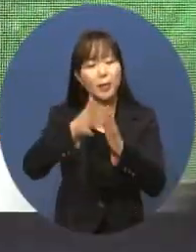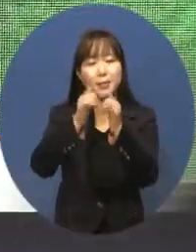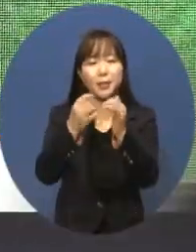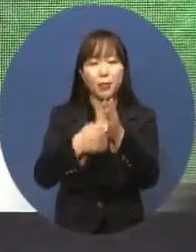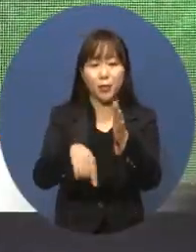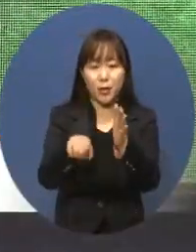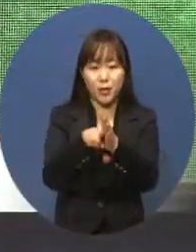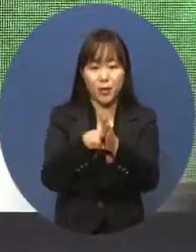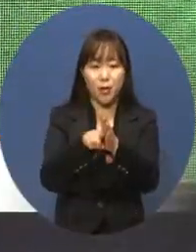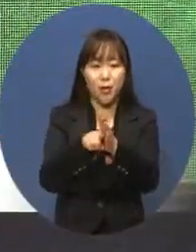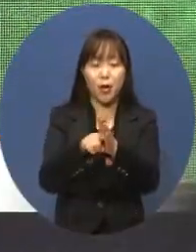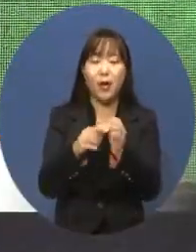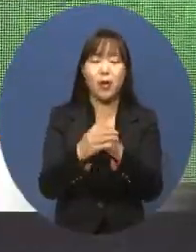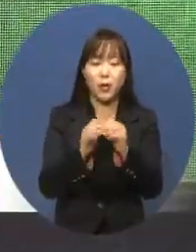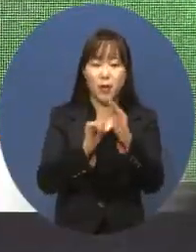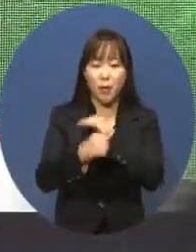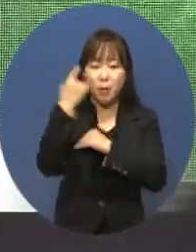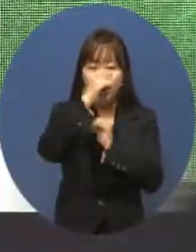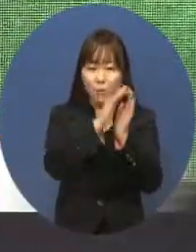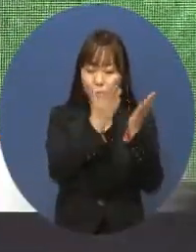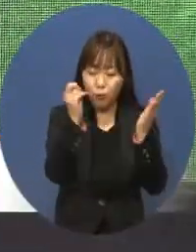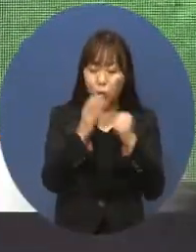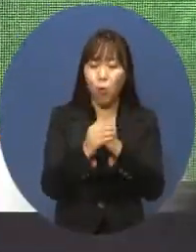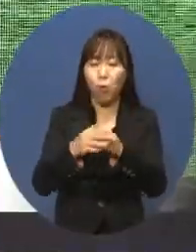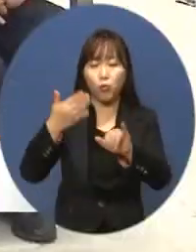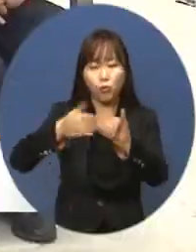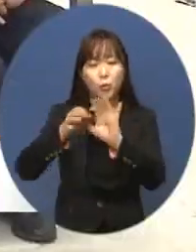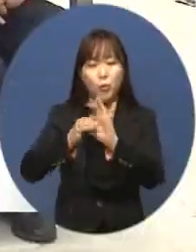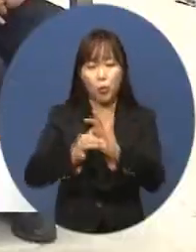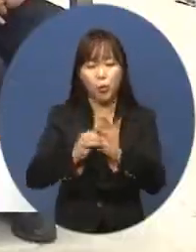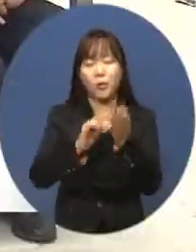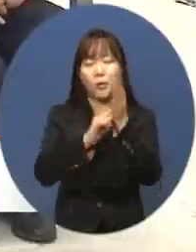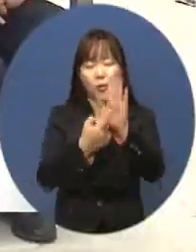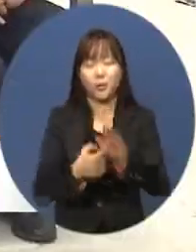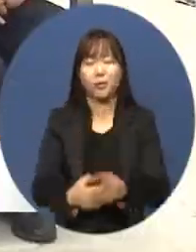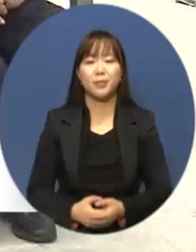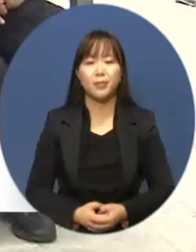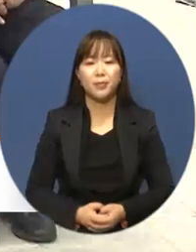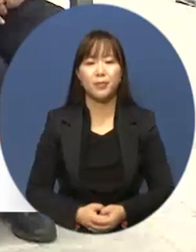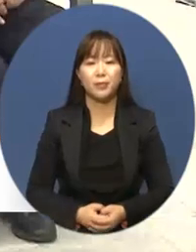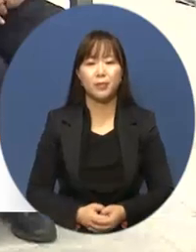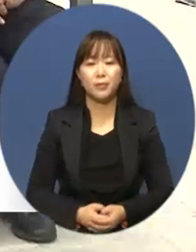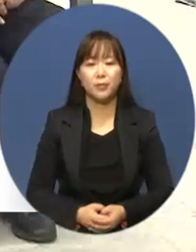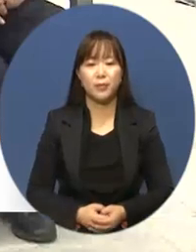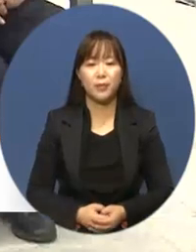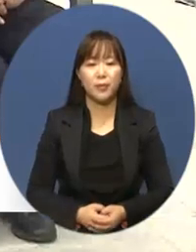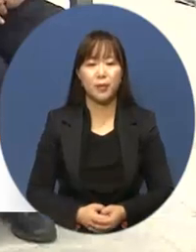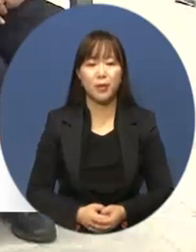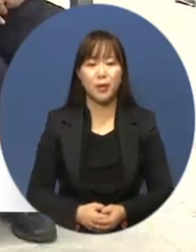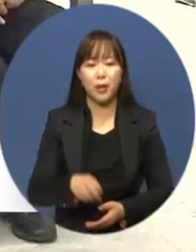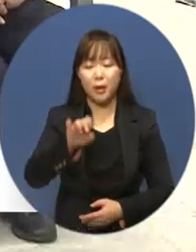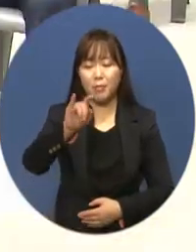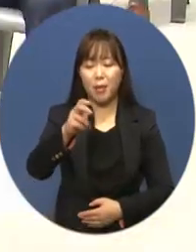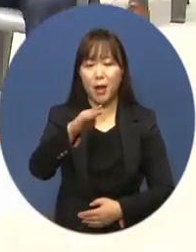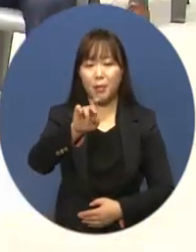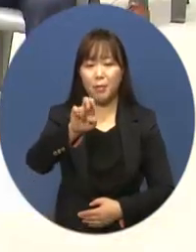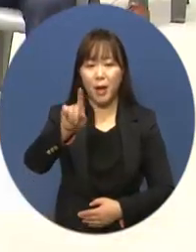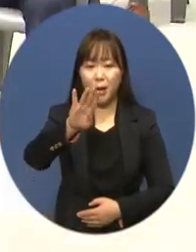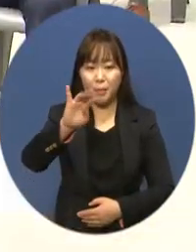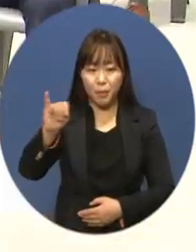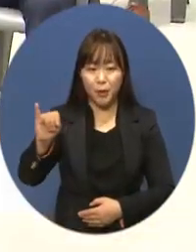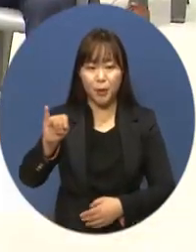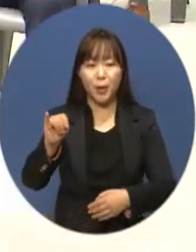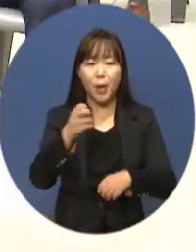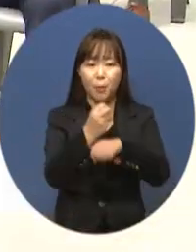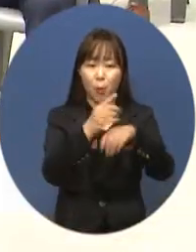위해 순천시 대표 페이스북과 유튜브 등으로 생중계됐습니다. 이 자리에서는 팔마비 보물 안내판